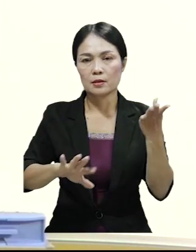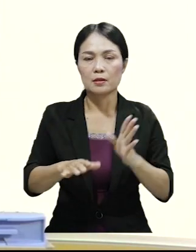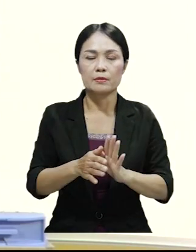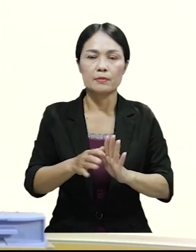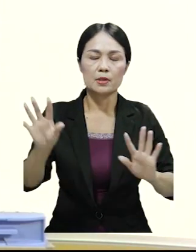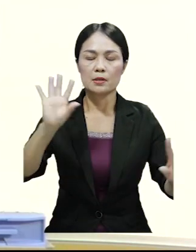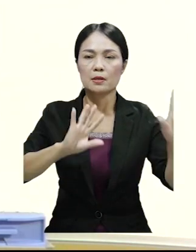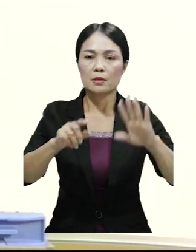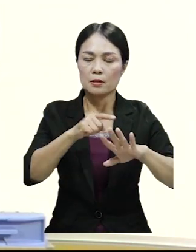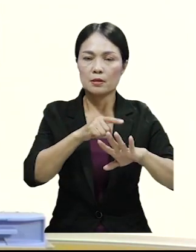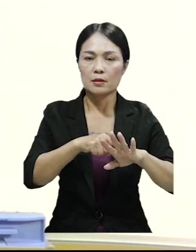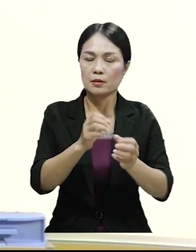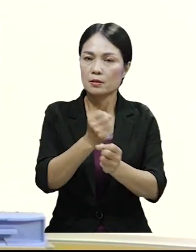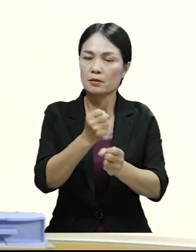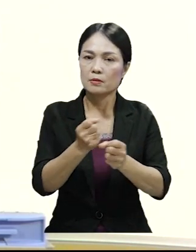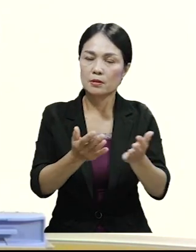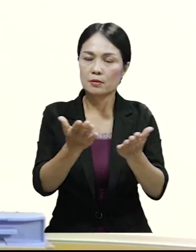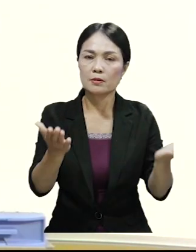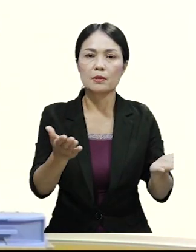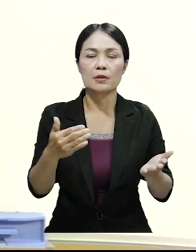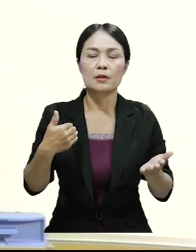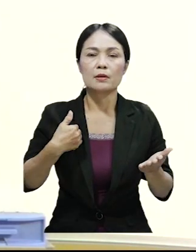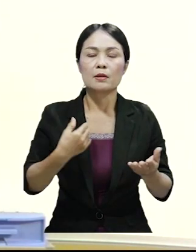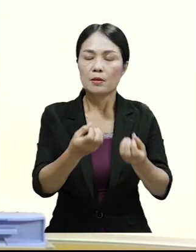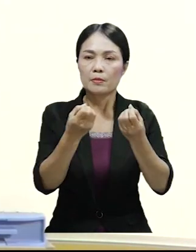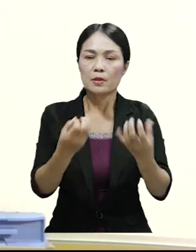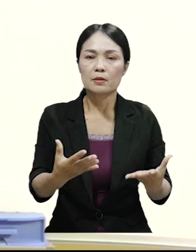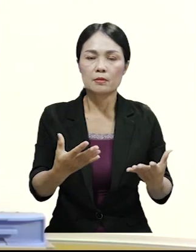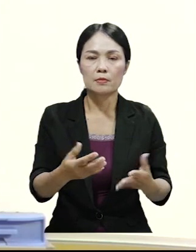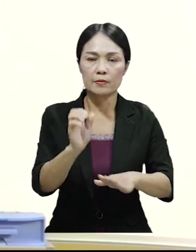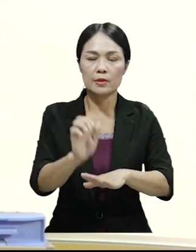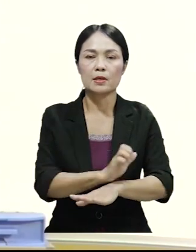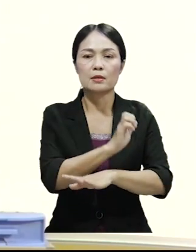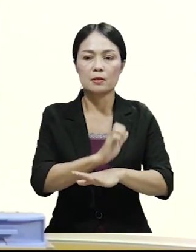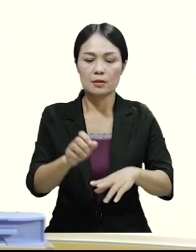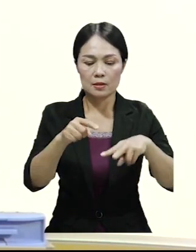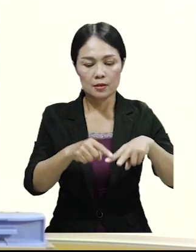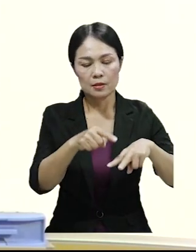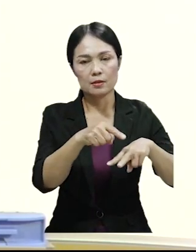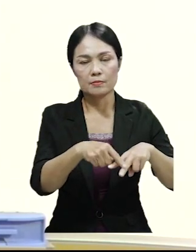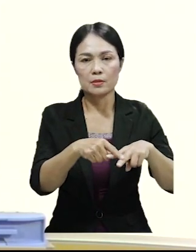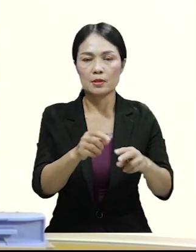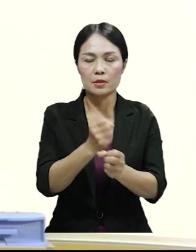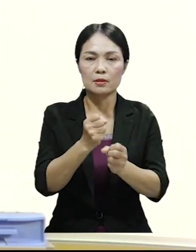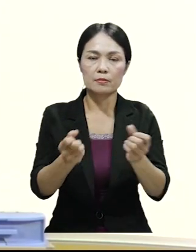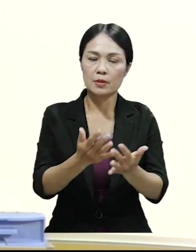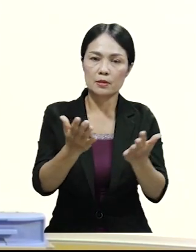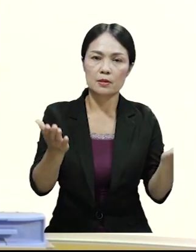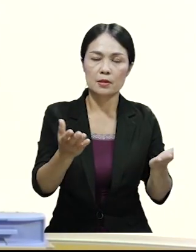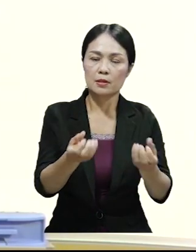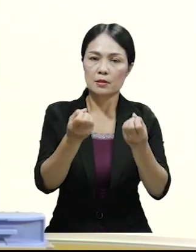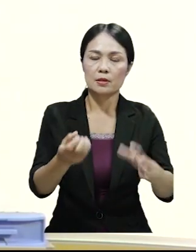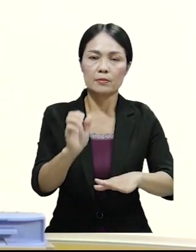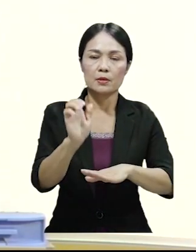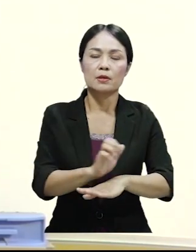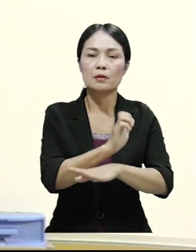កាយវិការដៃគេធ្វើដូចម្ដេចមានប៉ុន្មានចង្វាក់កាយវិការជើងគេធ្វើយ៉ាងម៉េចខ្លះមាន